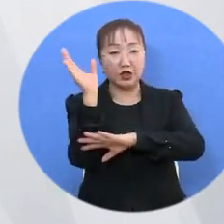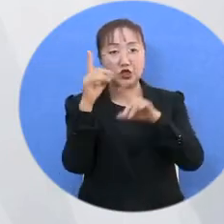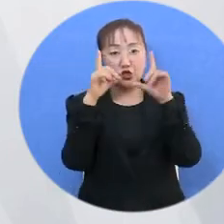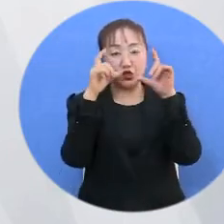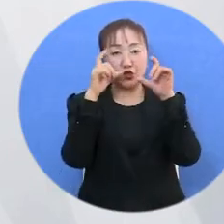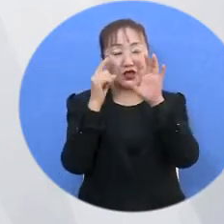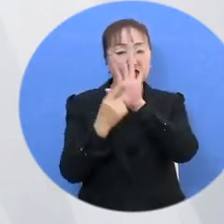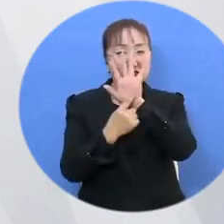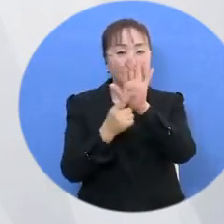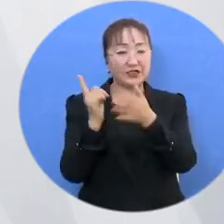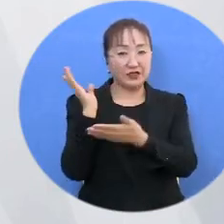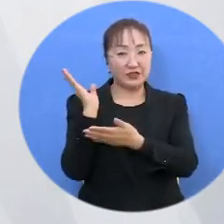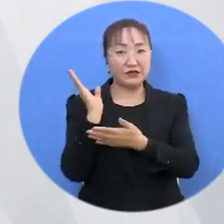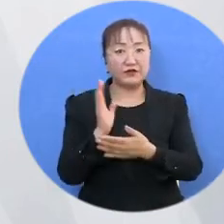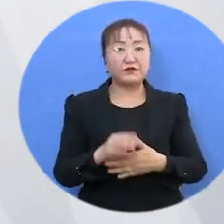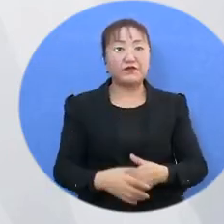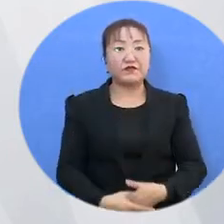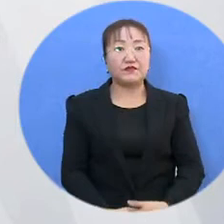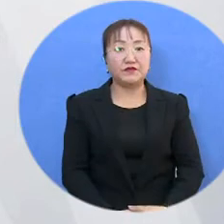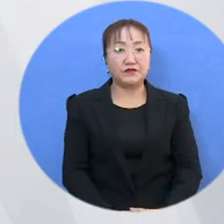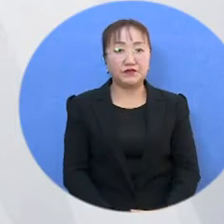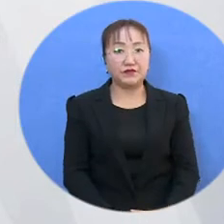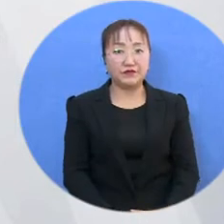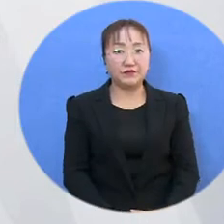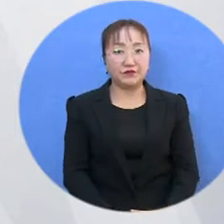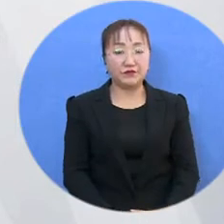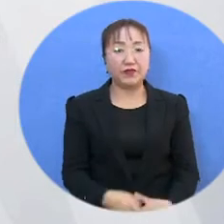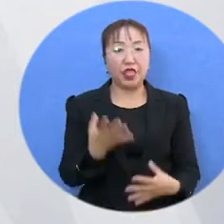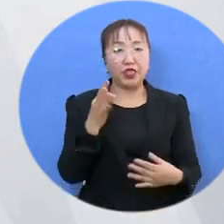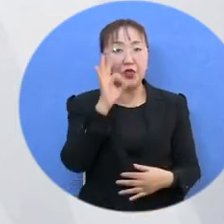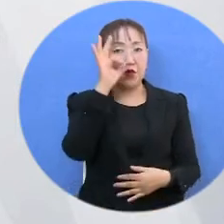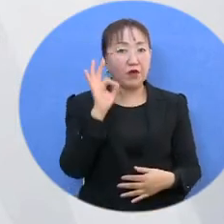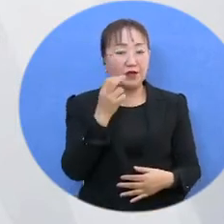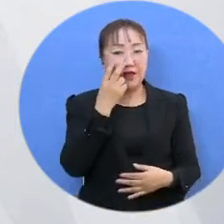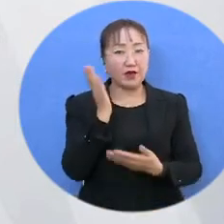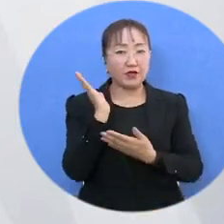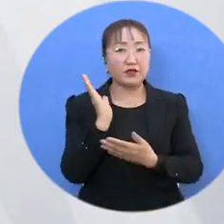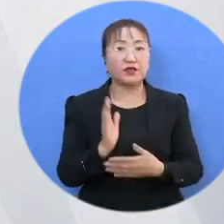40%, их үдийн цай 10%, оройн хоол 15%-аар байх нь зохистой байдаг.